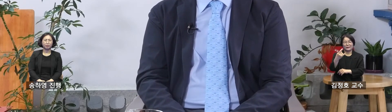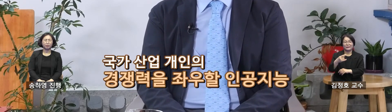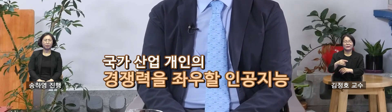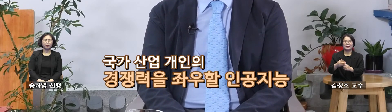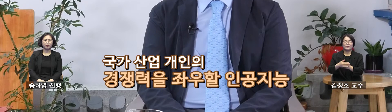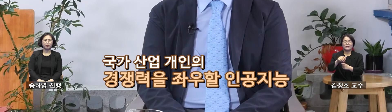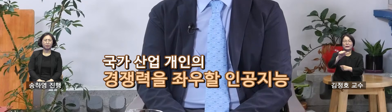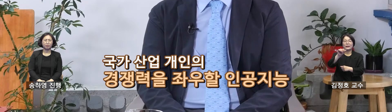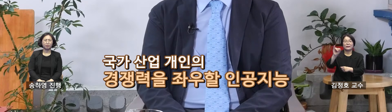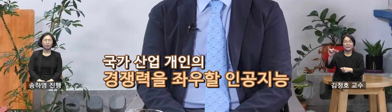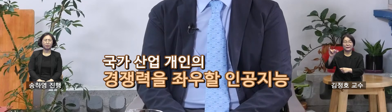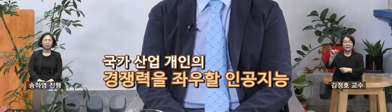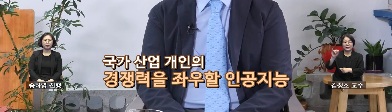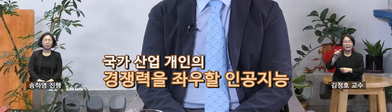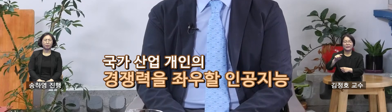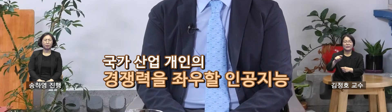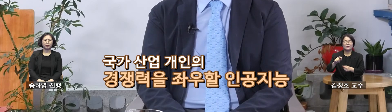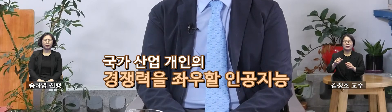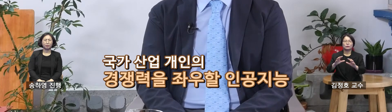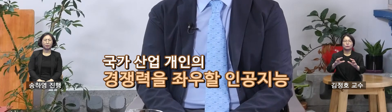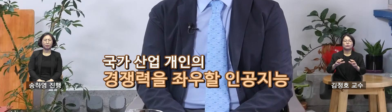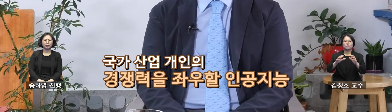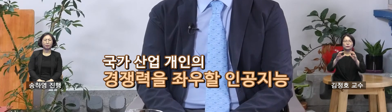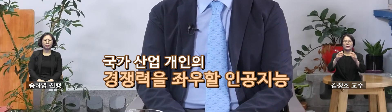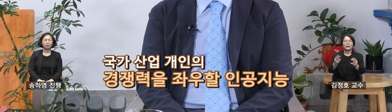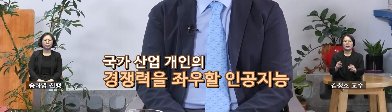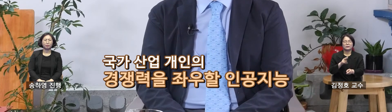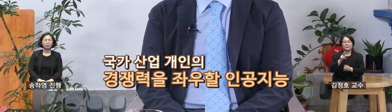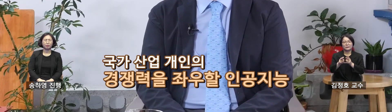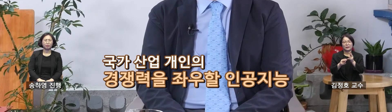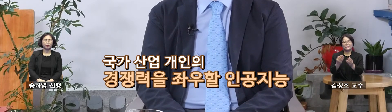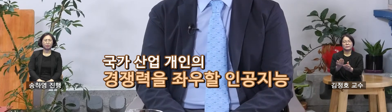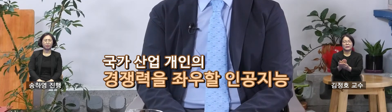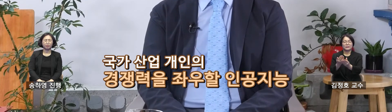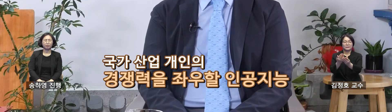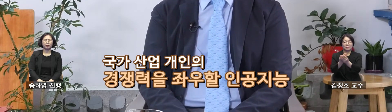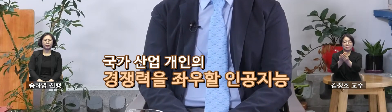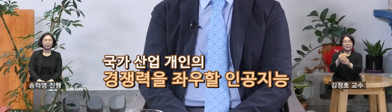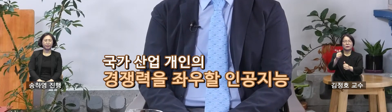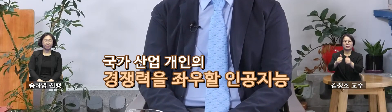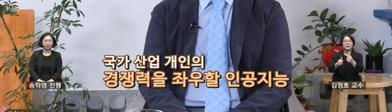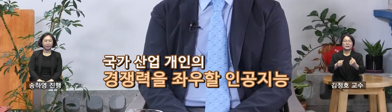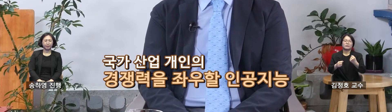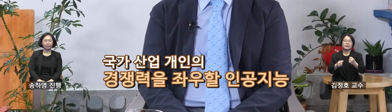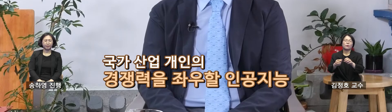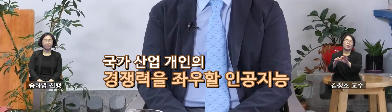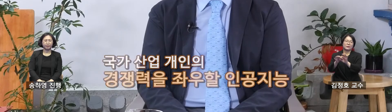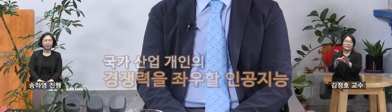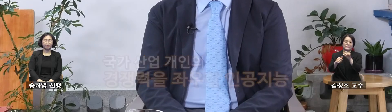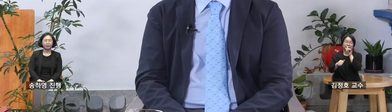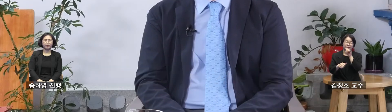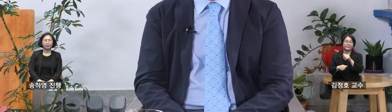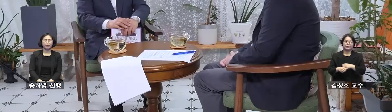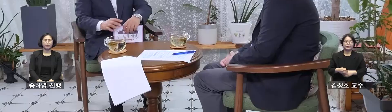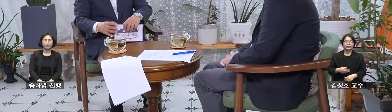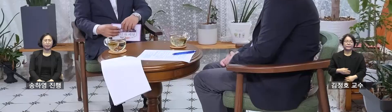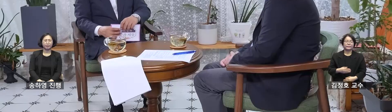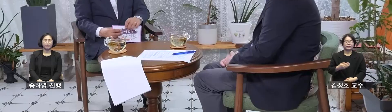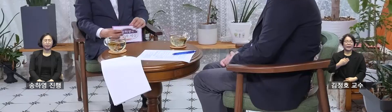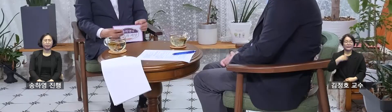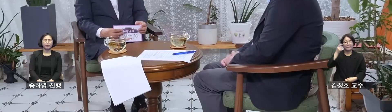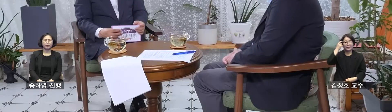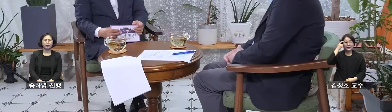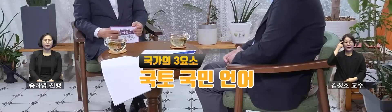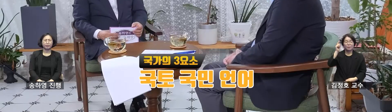우리 국가, 산업, 개인의 경쟁력을 앞으로 좌우할 거다 이렇게 생각을 합니다. 그래서 저는 어떻게도